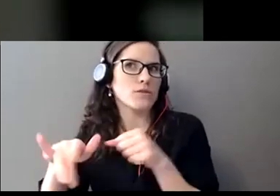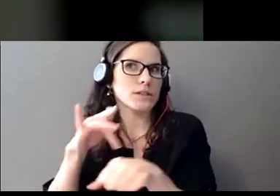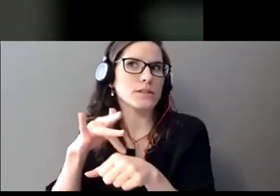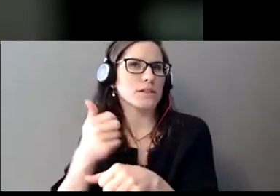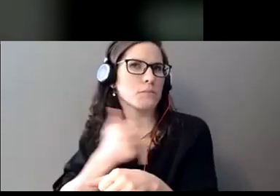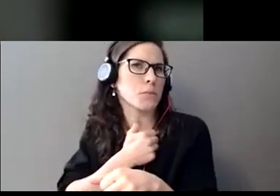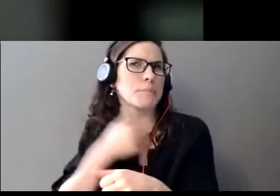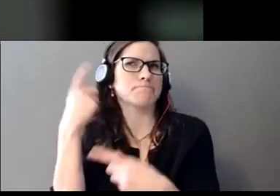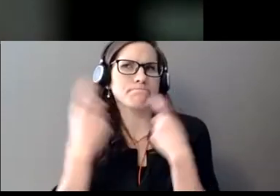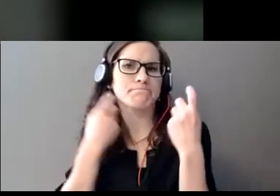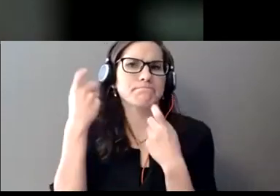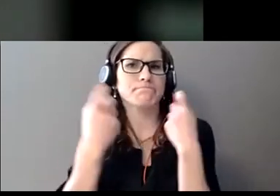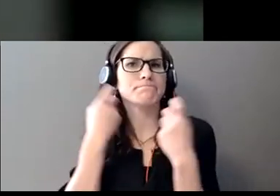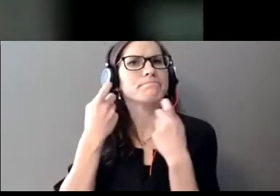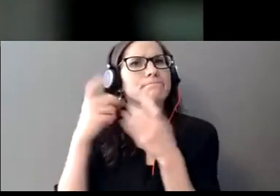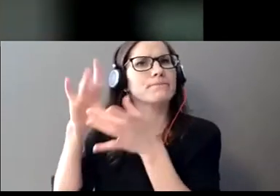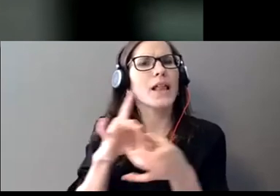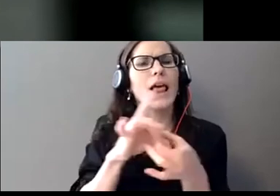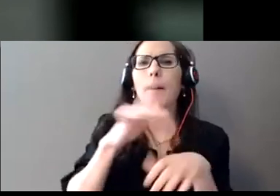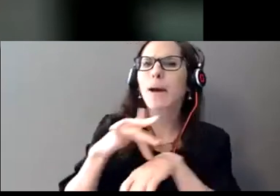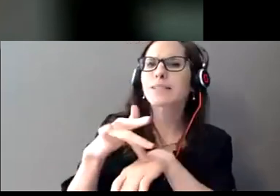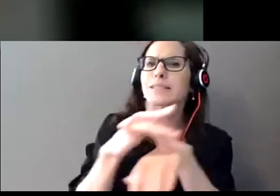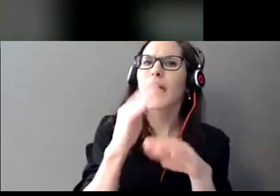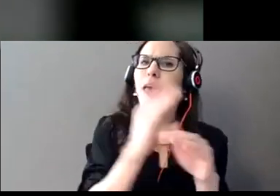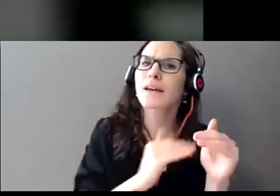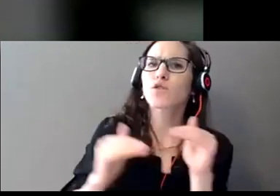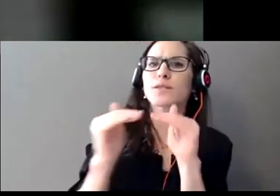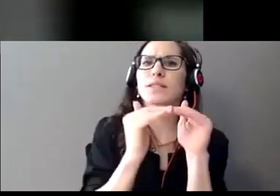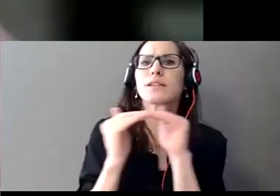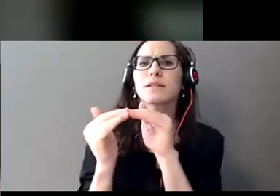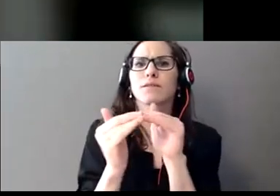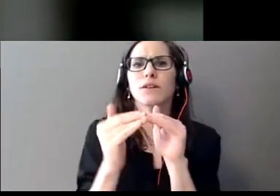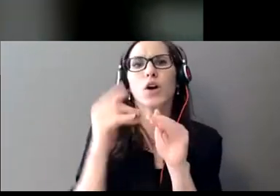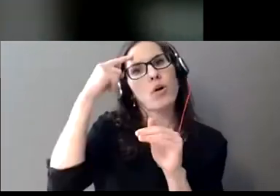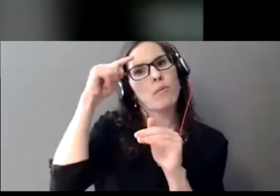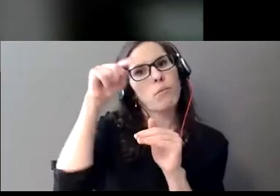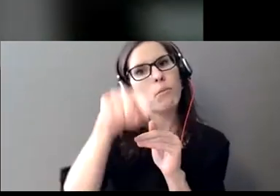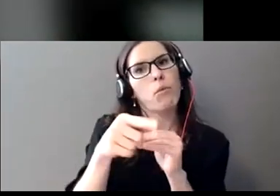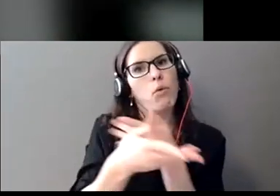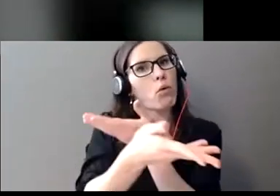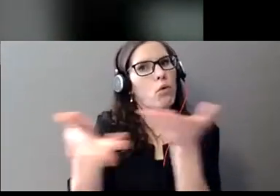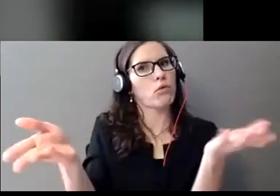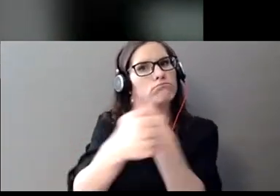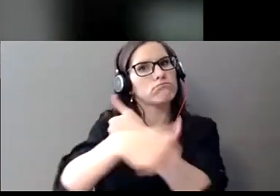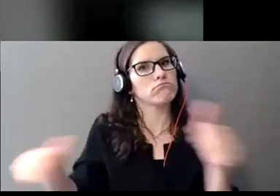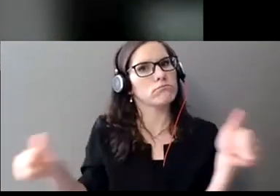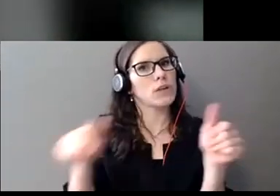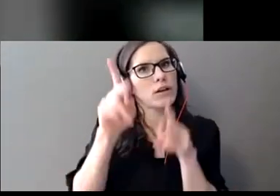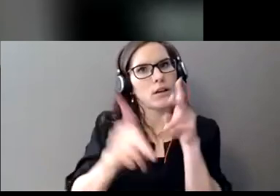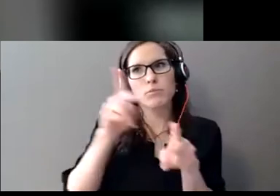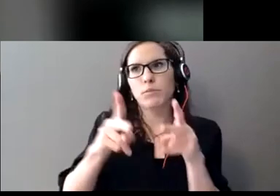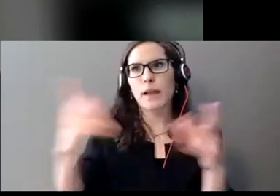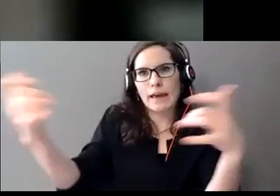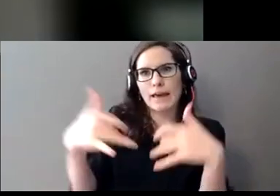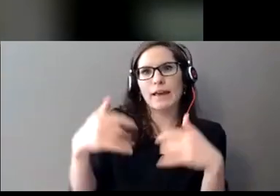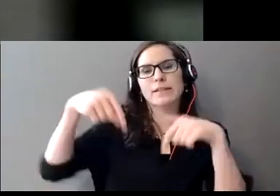question des pratiques inclusives à destination de l'ensemble des publics que l'on accueille à l'Université Lyon